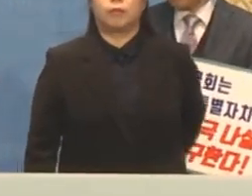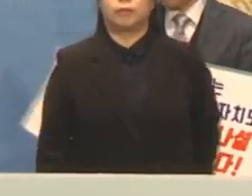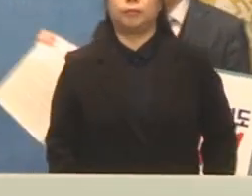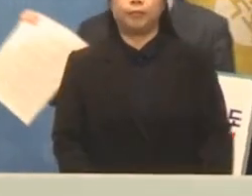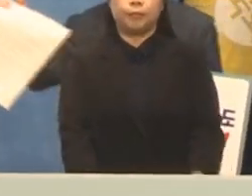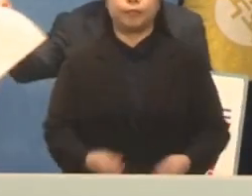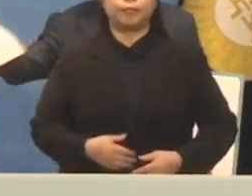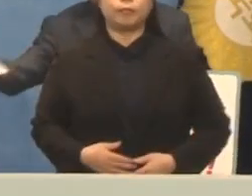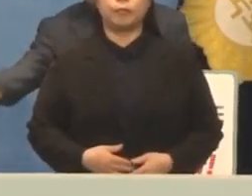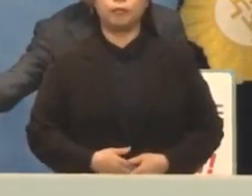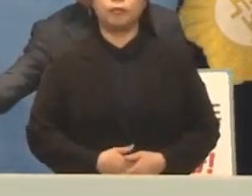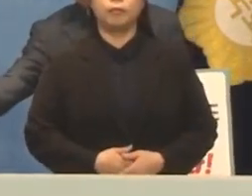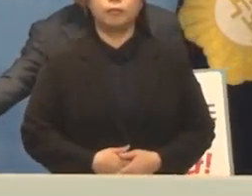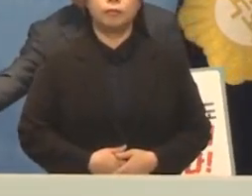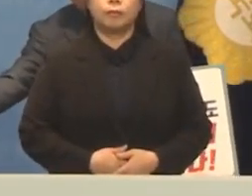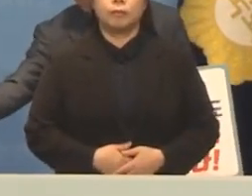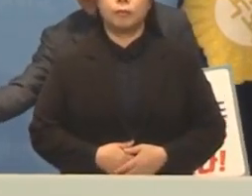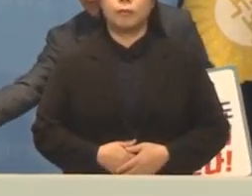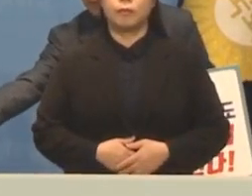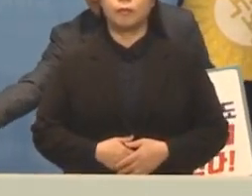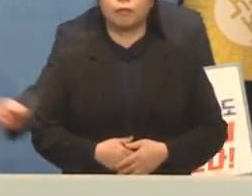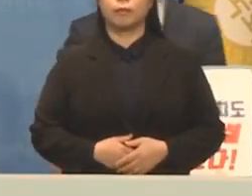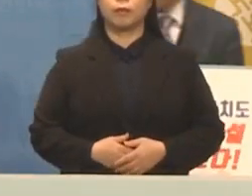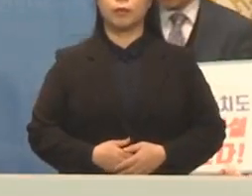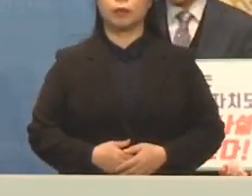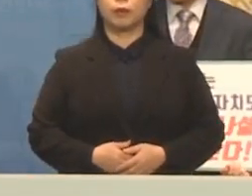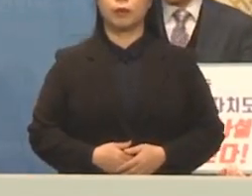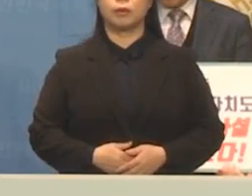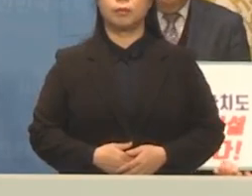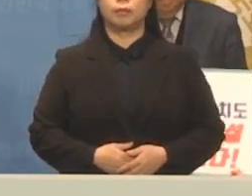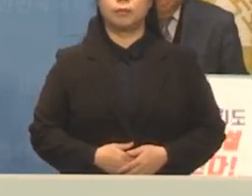사회를 보셔야 되니까. 시작할까요?